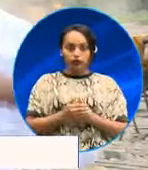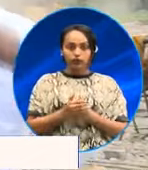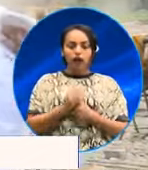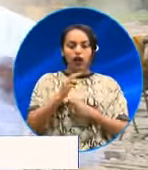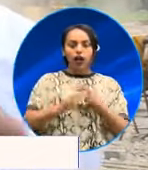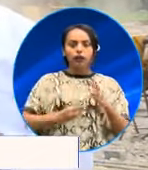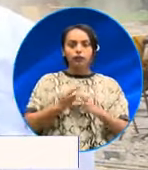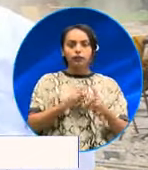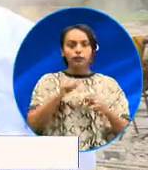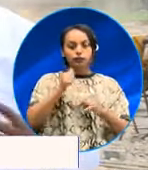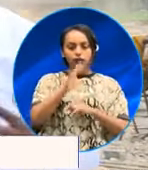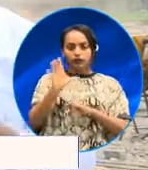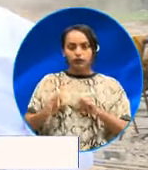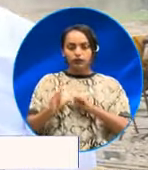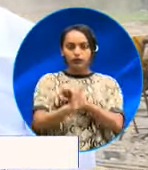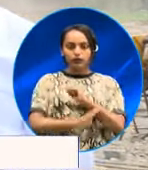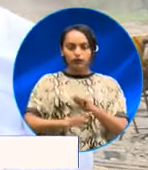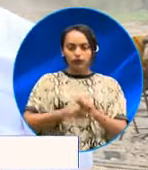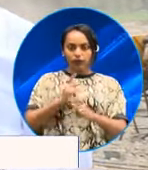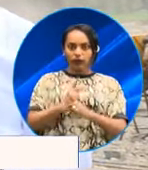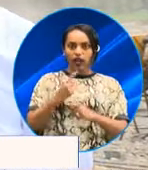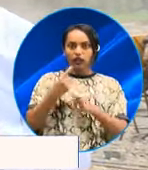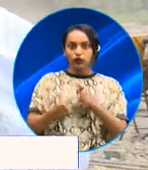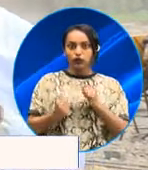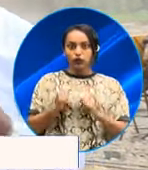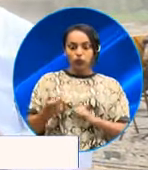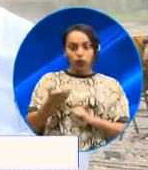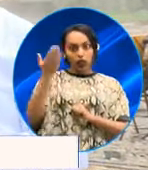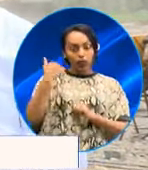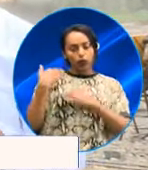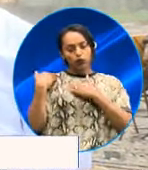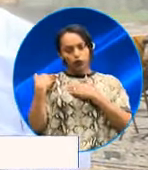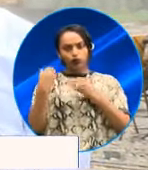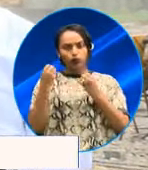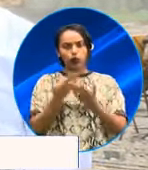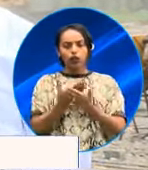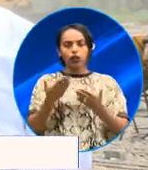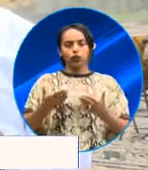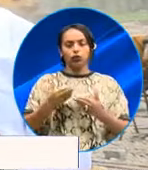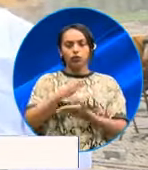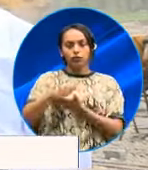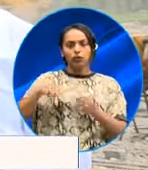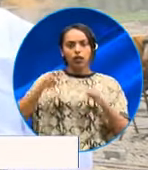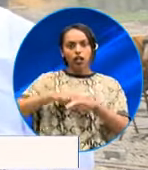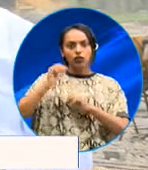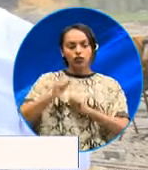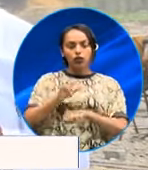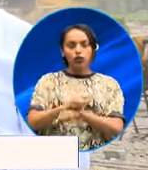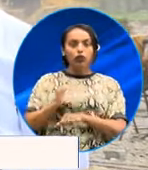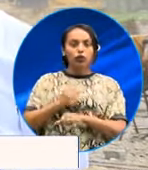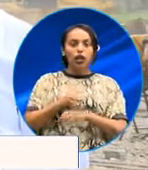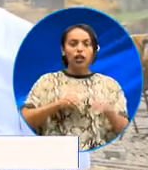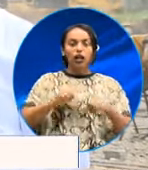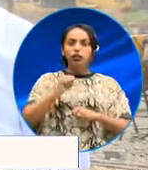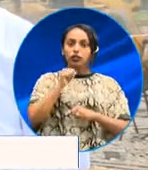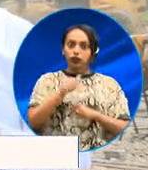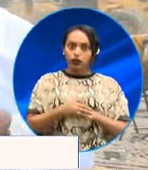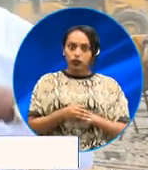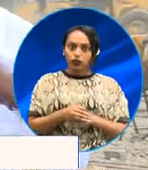ዓለምም ልክ እንደ ሌሎቹ አፍሪካ ሀገሮች ሊያይን ሊጠብቀን ይችል ይሆናል። ነበሩም ጫና ብዙ ነገሮች አመጽ ሊነሳ ይችላል። ዜጎቻችን